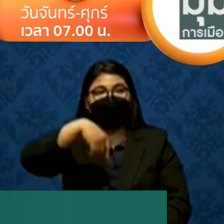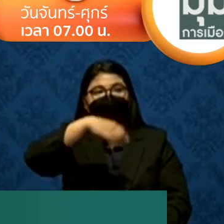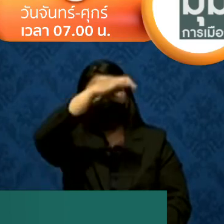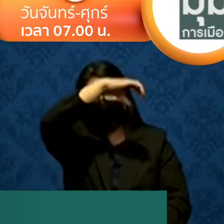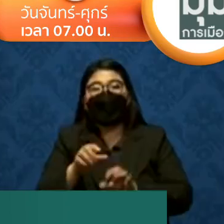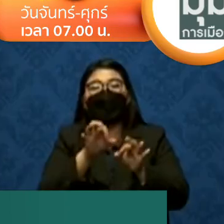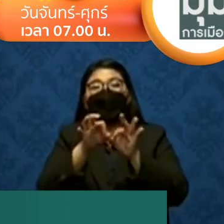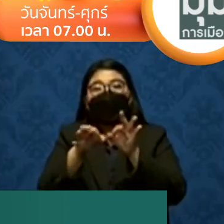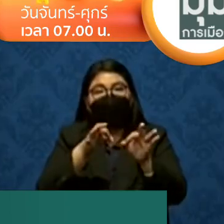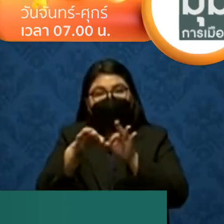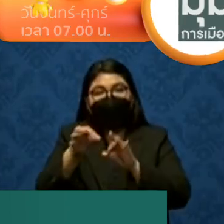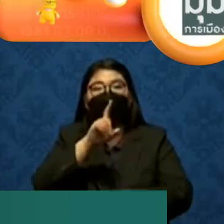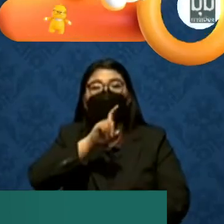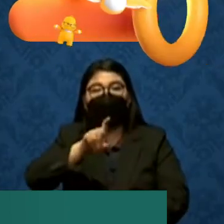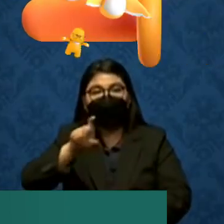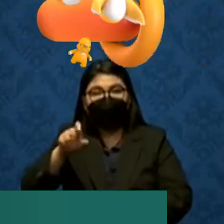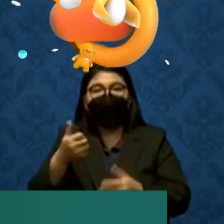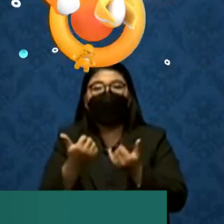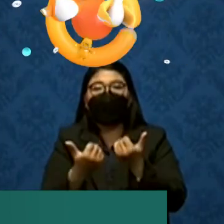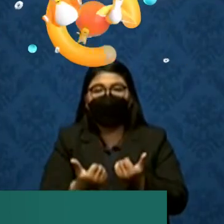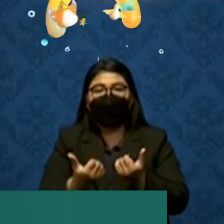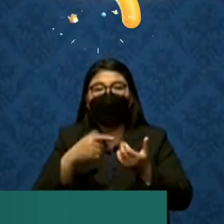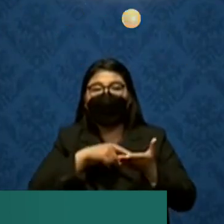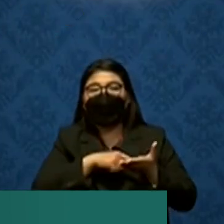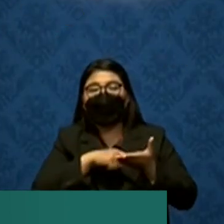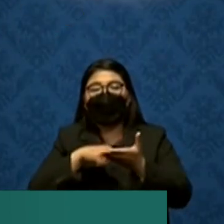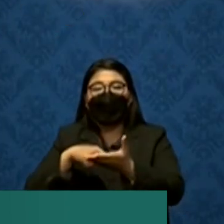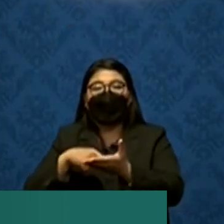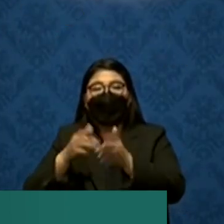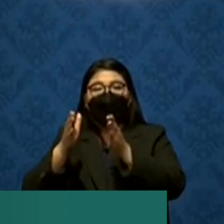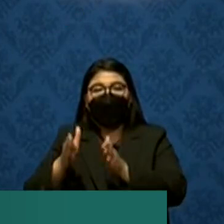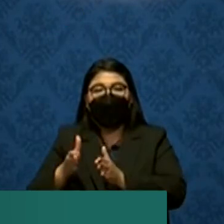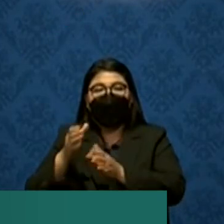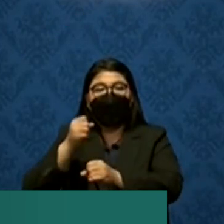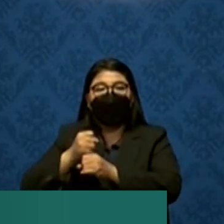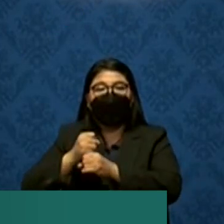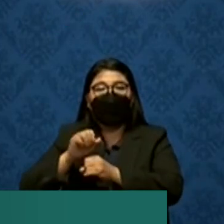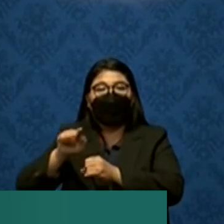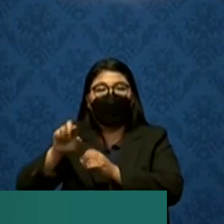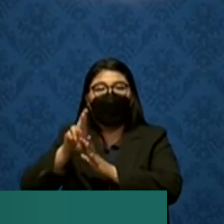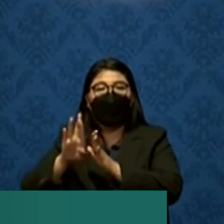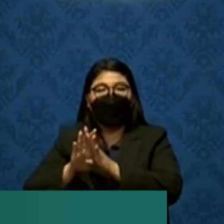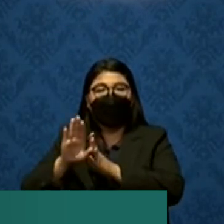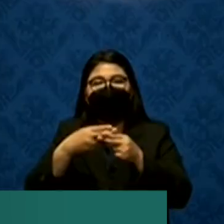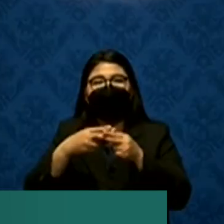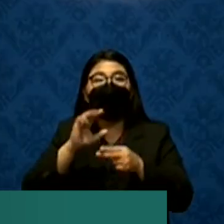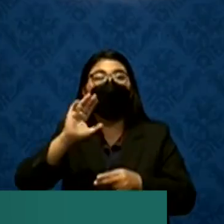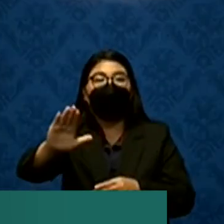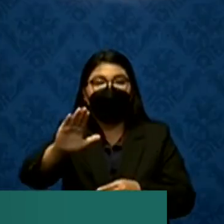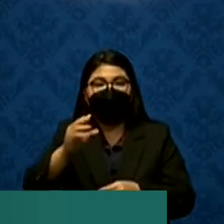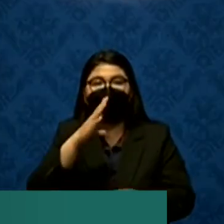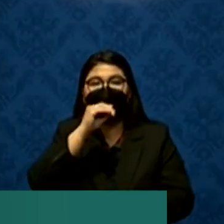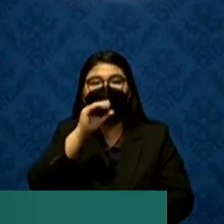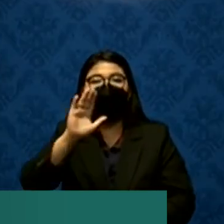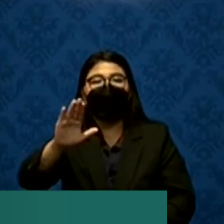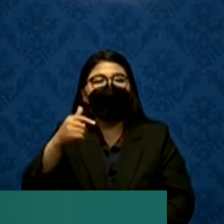3มิถุนายนที่ผ่านมา ค่ะ ให้ไปทบทวนมาใหม่ไอ้เรื่องท่อสูบน้ำสายหลักใน EEC